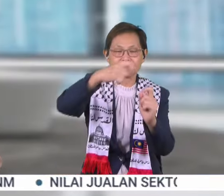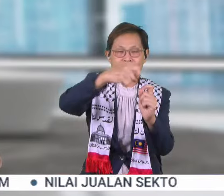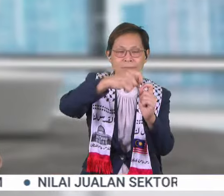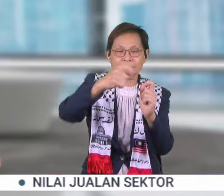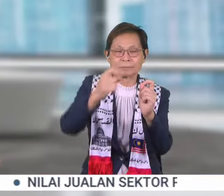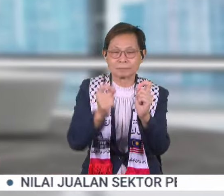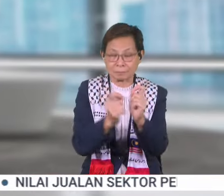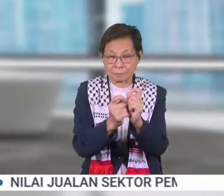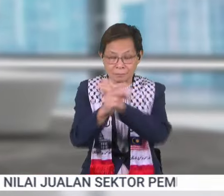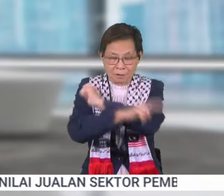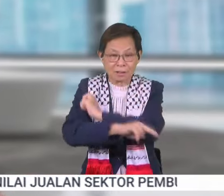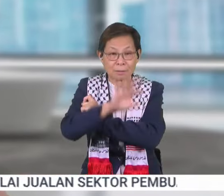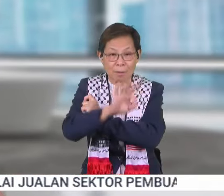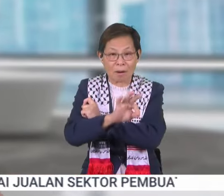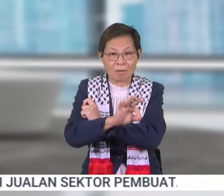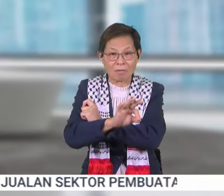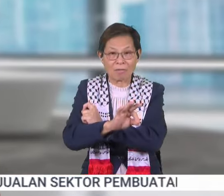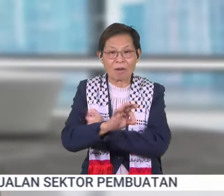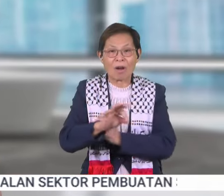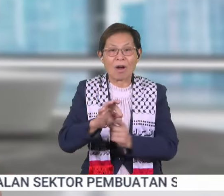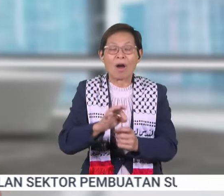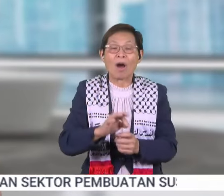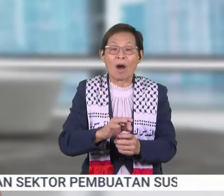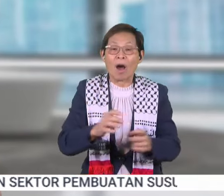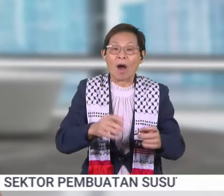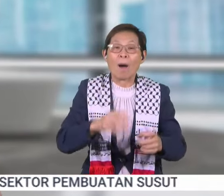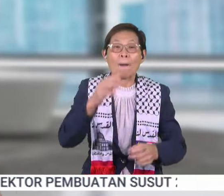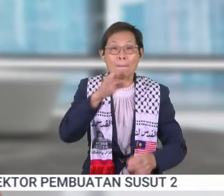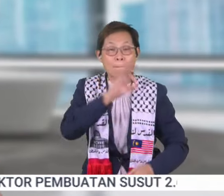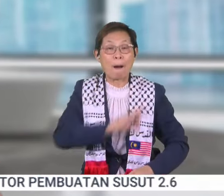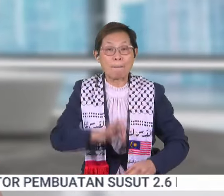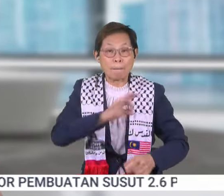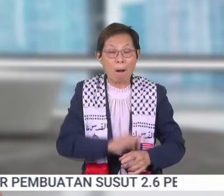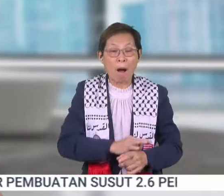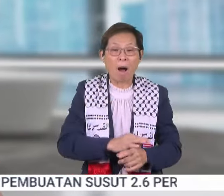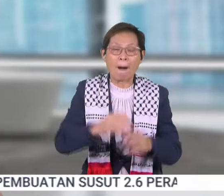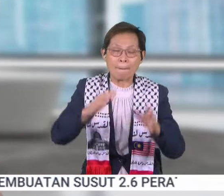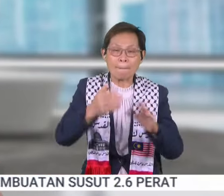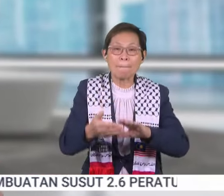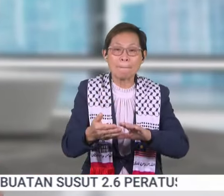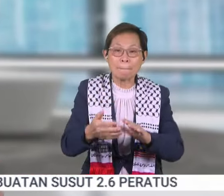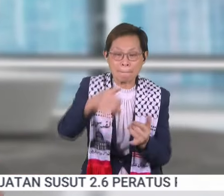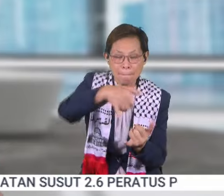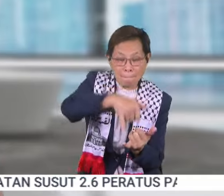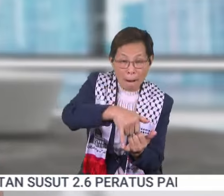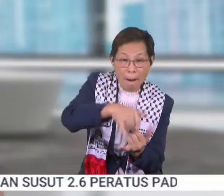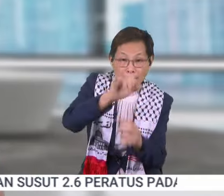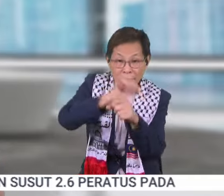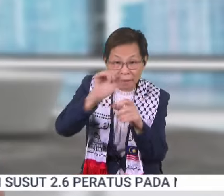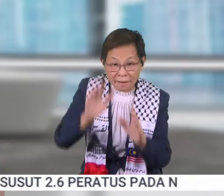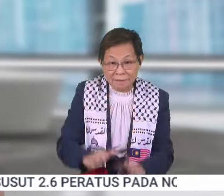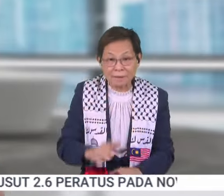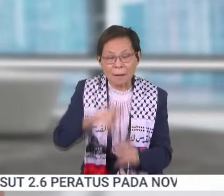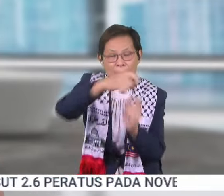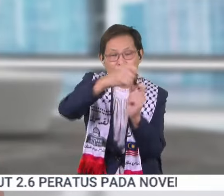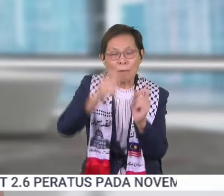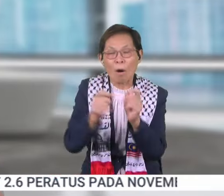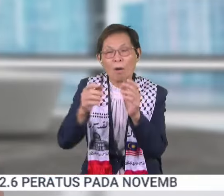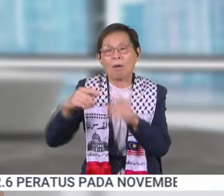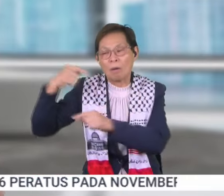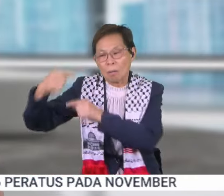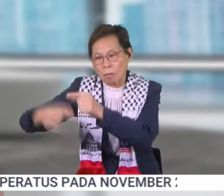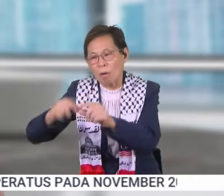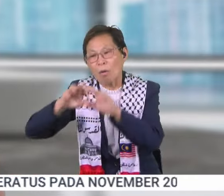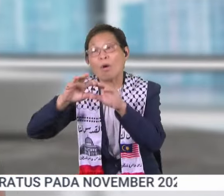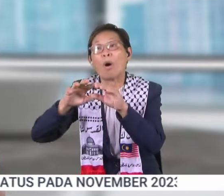Perkeso Negeri Sembilan menyampaikan faedah pengurusan mayat dan faedah pencen penakat di bawah skim keselamatan pekerja Perkeso kepada waris